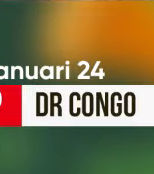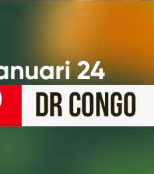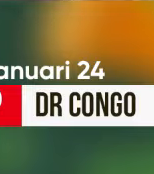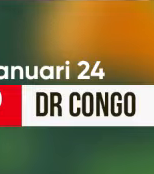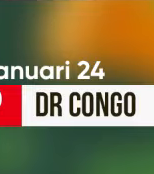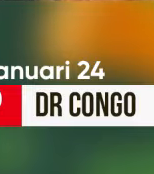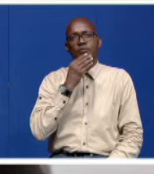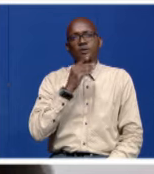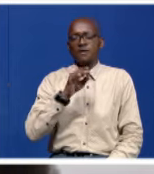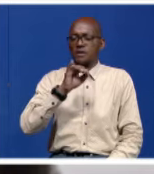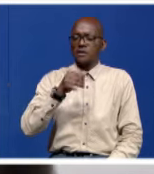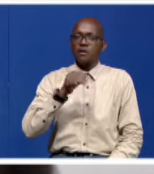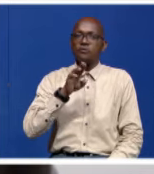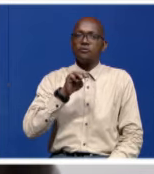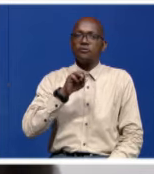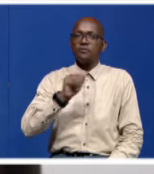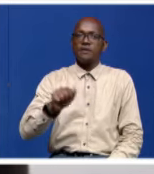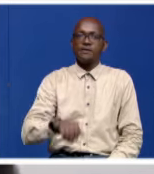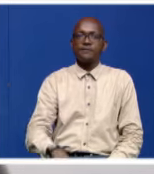naum jum kando